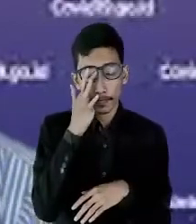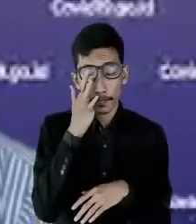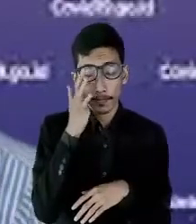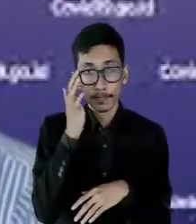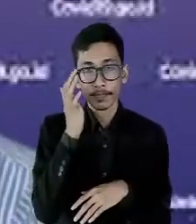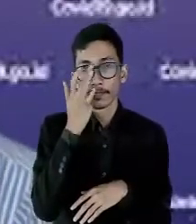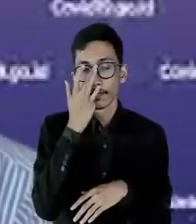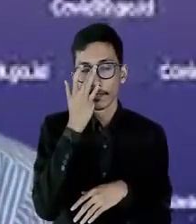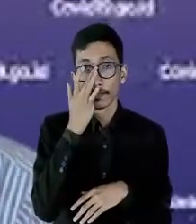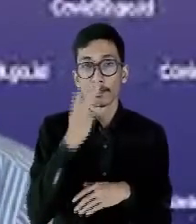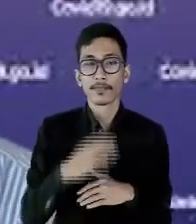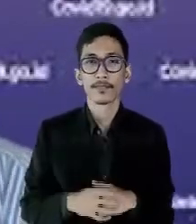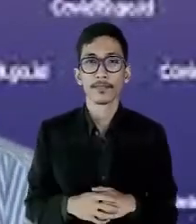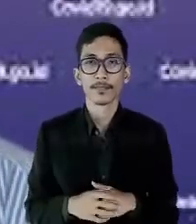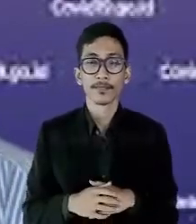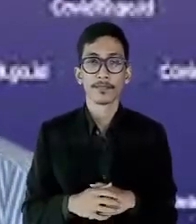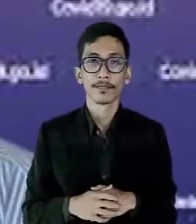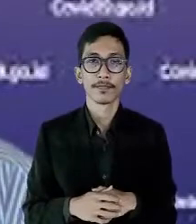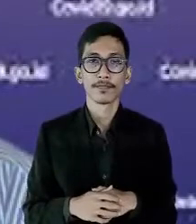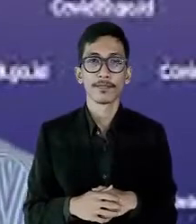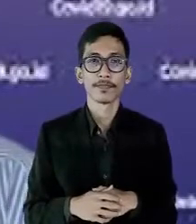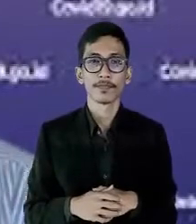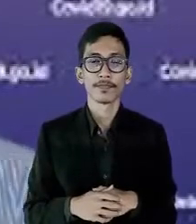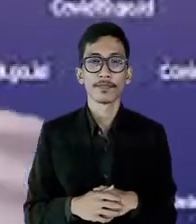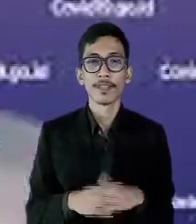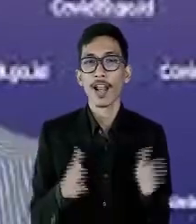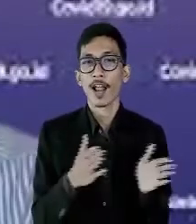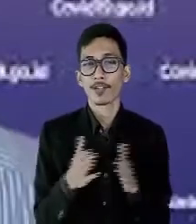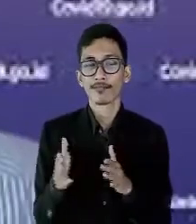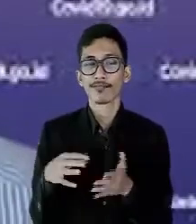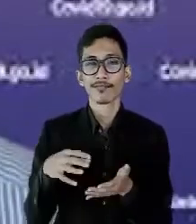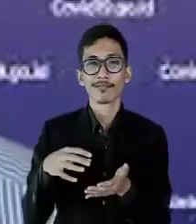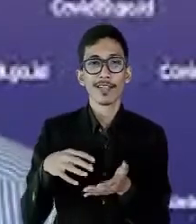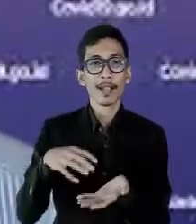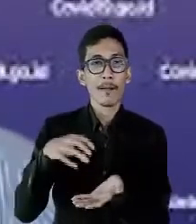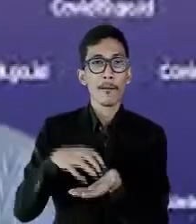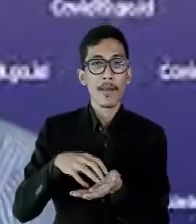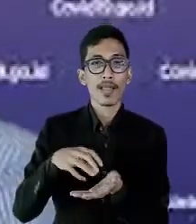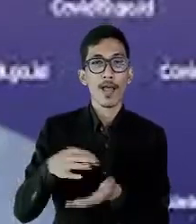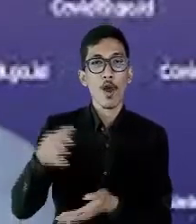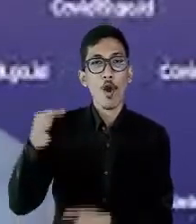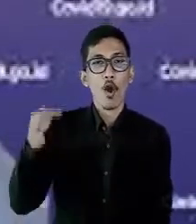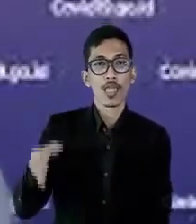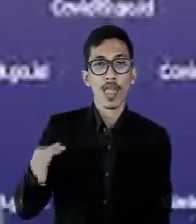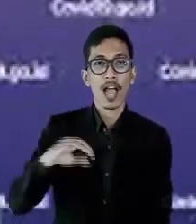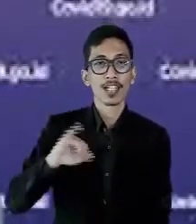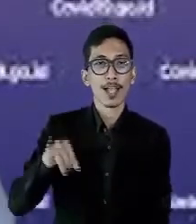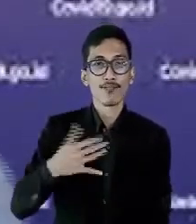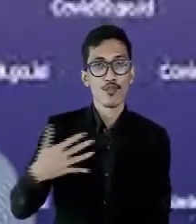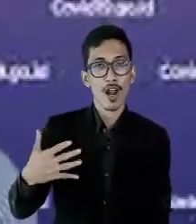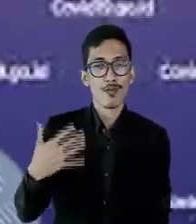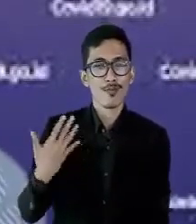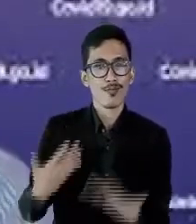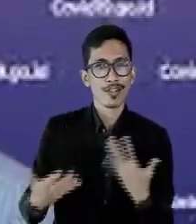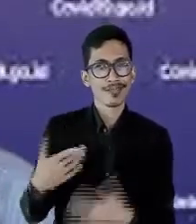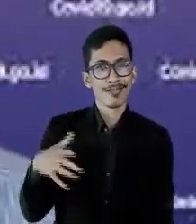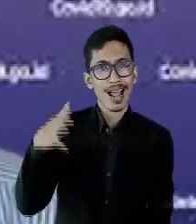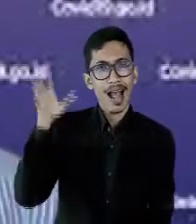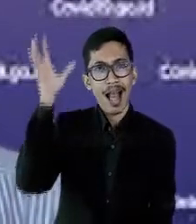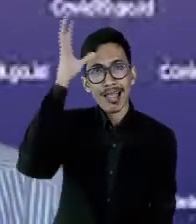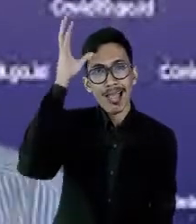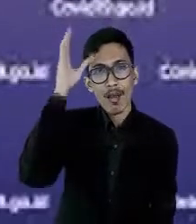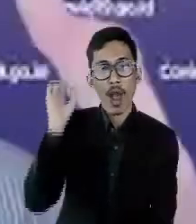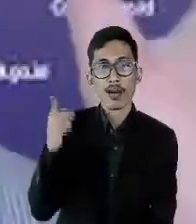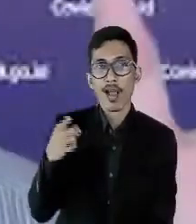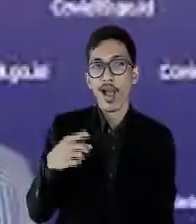Pak, saya berpindah dulu dari Kabupaten Jayapura ke Kota Jayapura. Ya, ini mungkin banyak yang tidak tahu di Indonesia, teman-teman di Indonesia